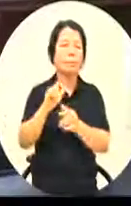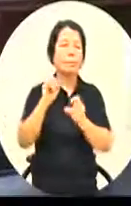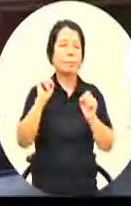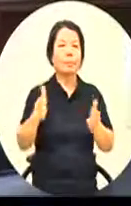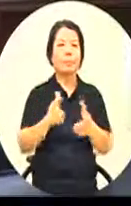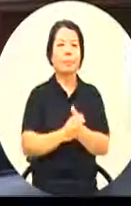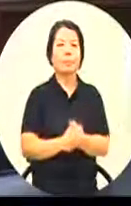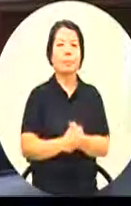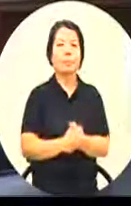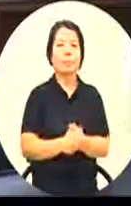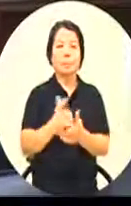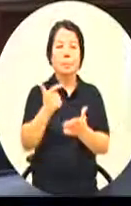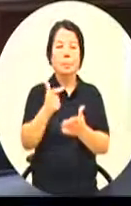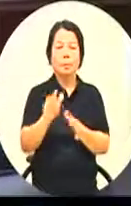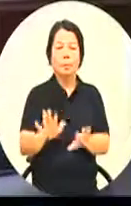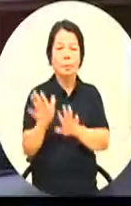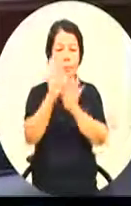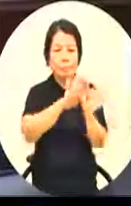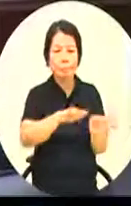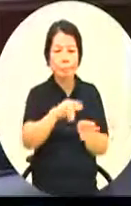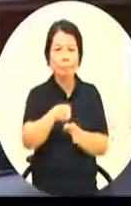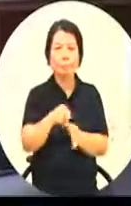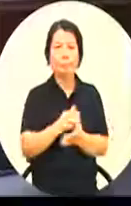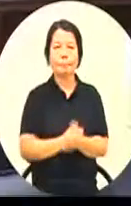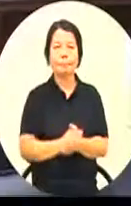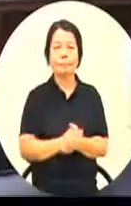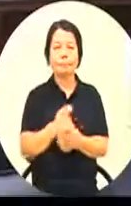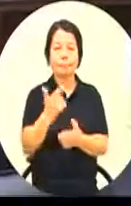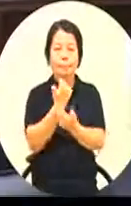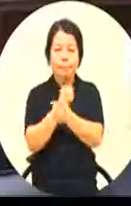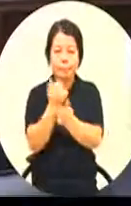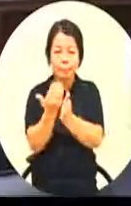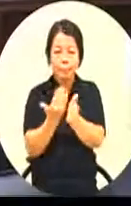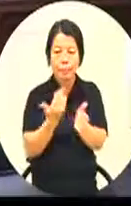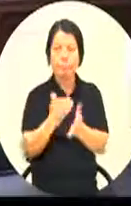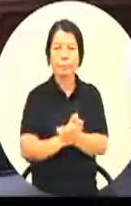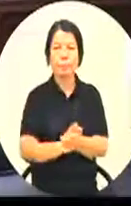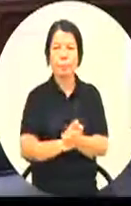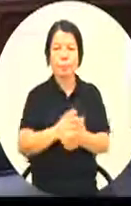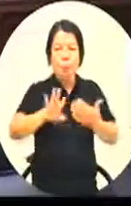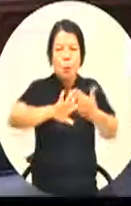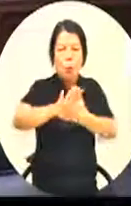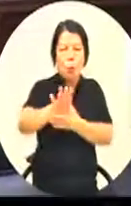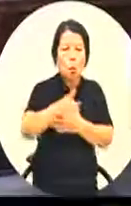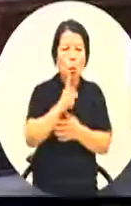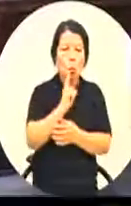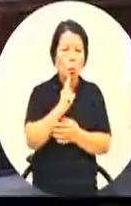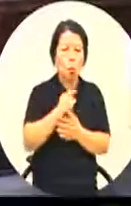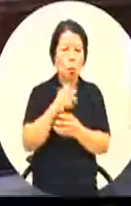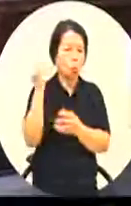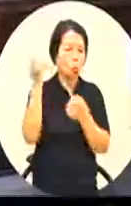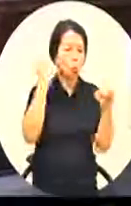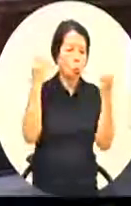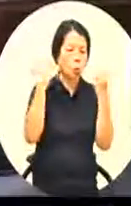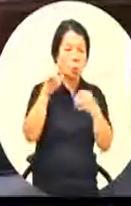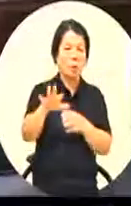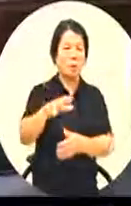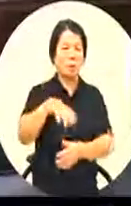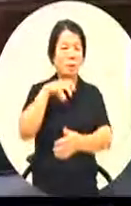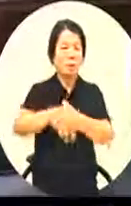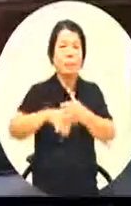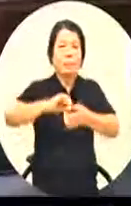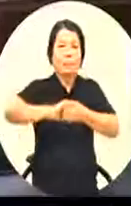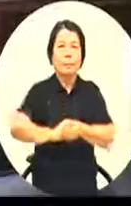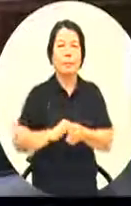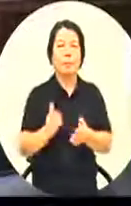那他的心境是这样子，在考试前就外面已经传得风风雨雨了，这个其实你内定那个某一